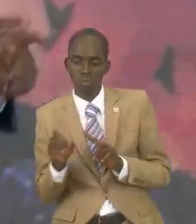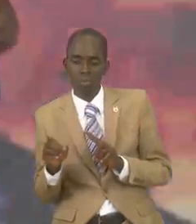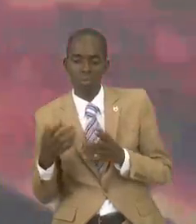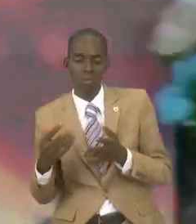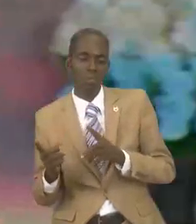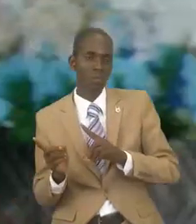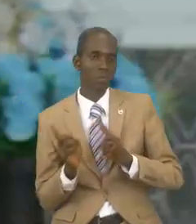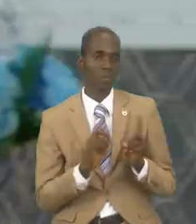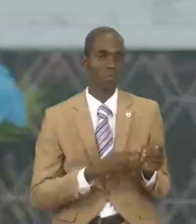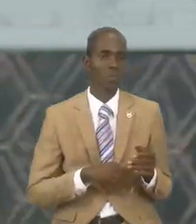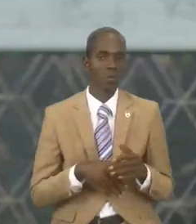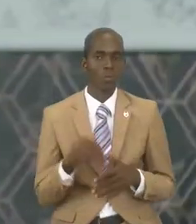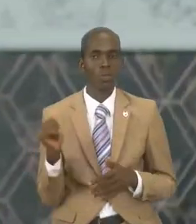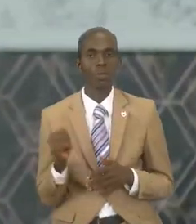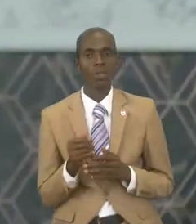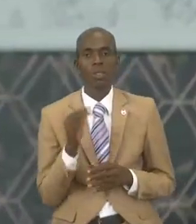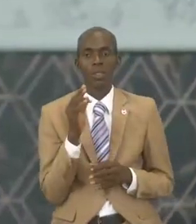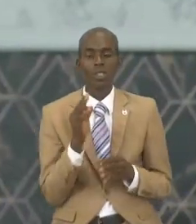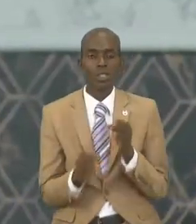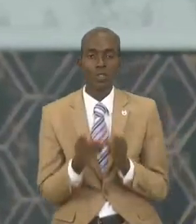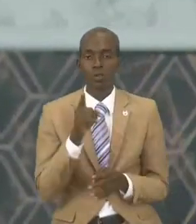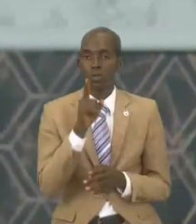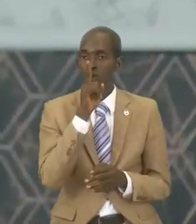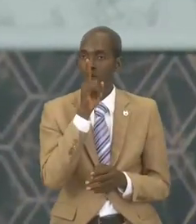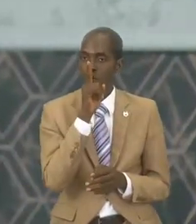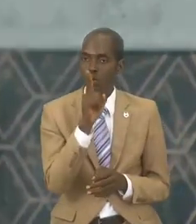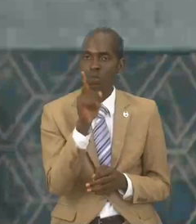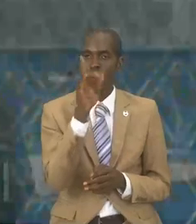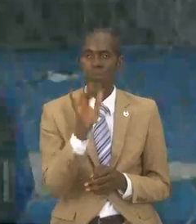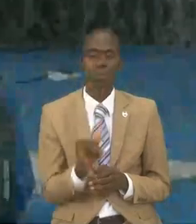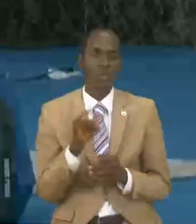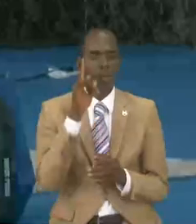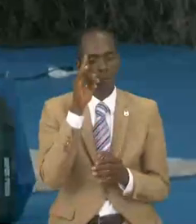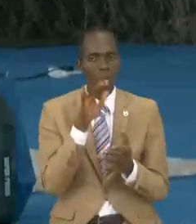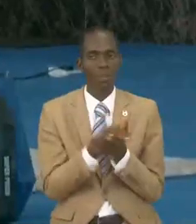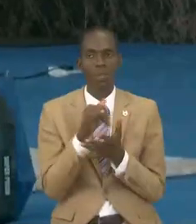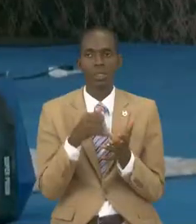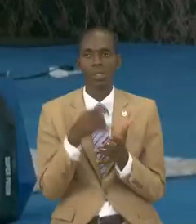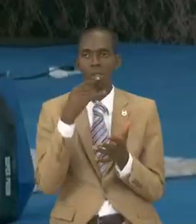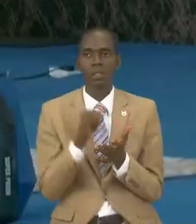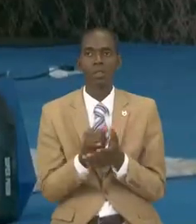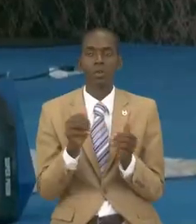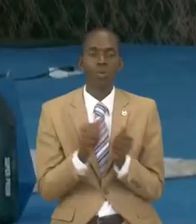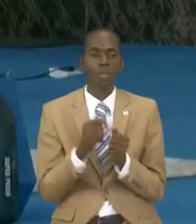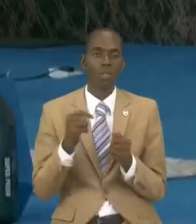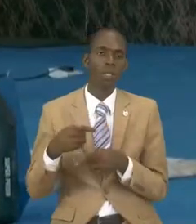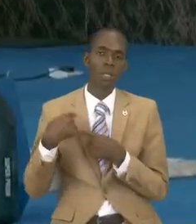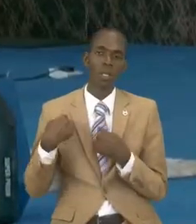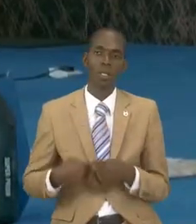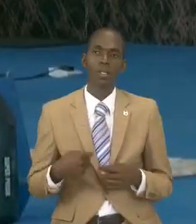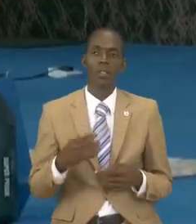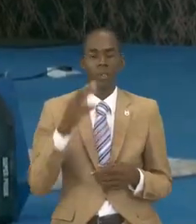l'église, un religieux qui agit comme un ver qui rampe, il rentre et sort. C'est